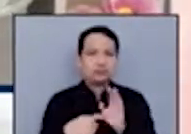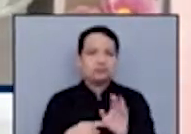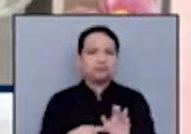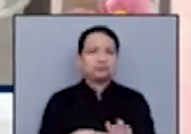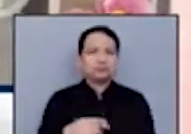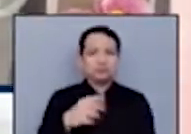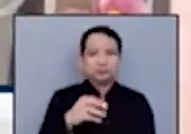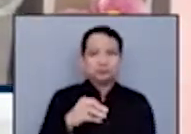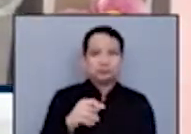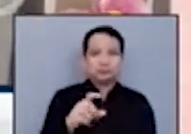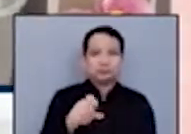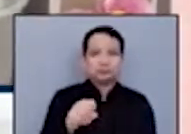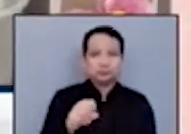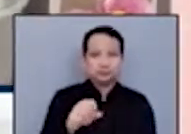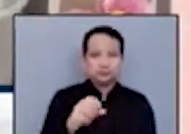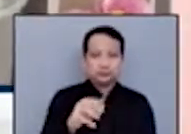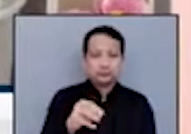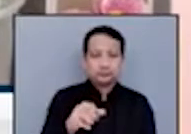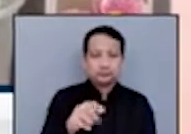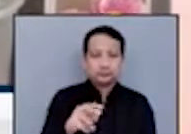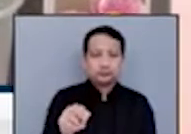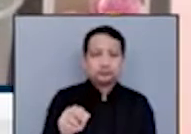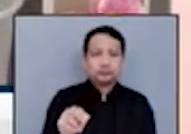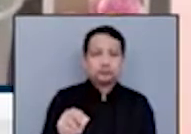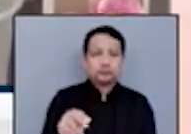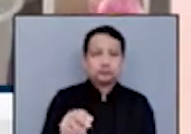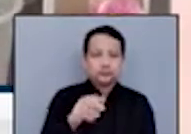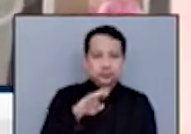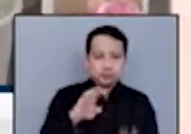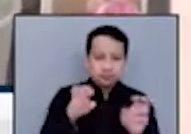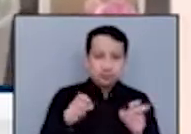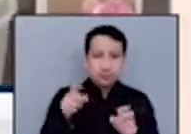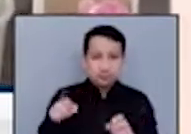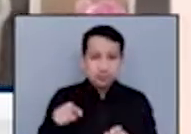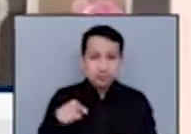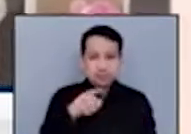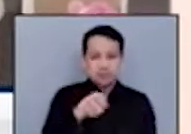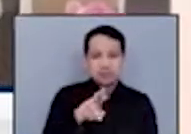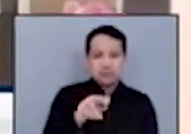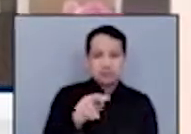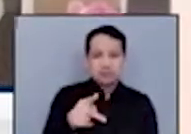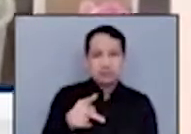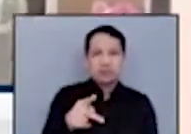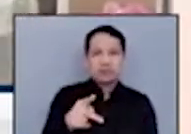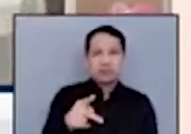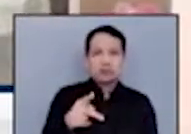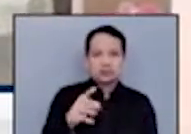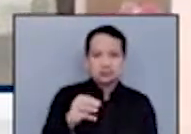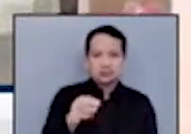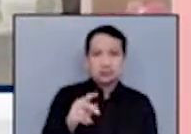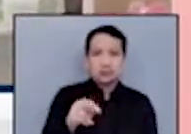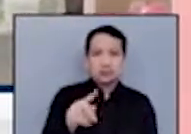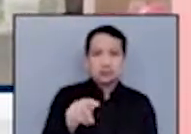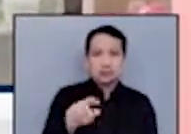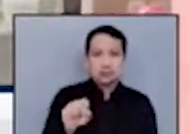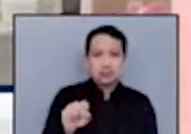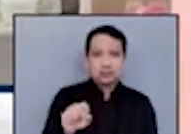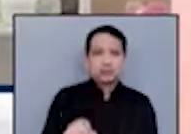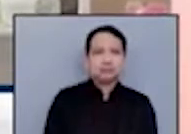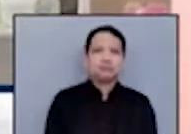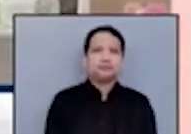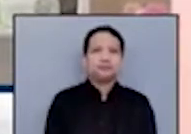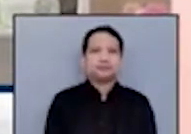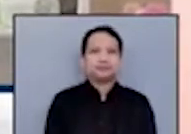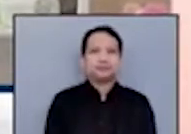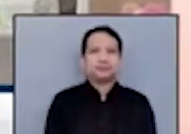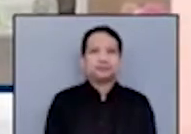Yes. Yan po yung tinatawag na bark mantis. Bark mantis ito. Nagmimimik siya ng bark. Ah, okay. Nag-iitsura siyang